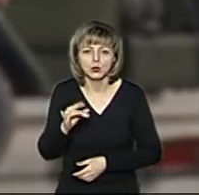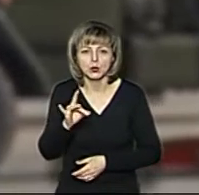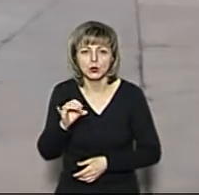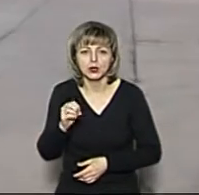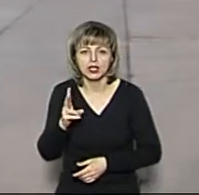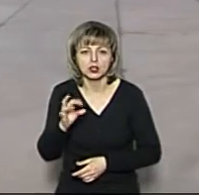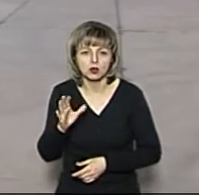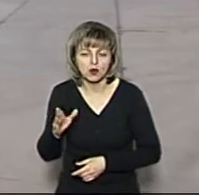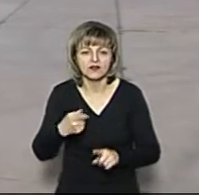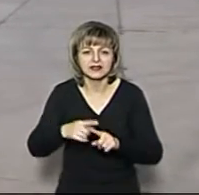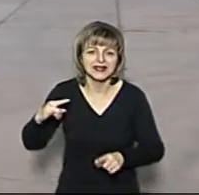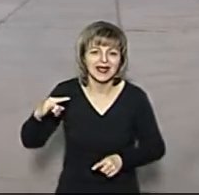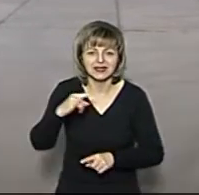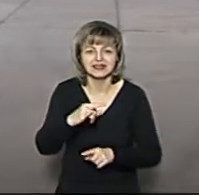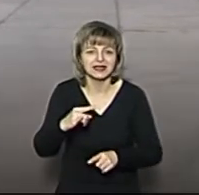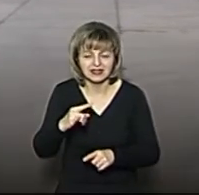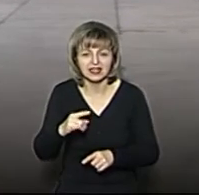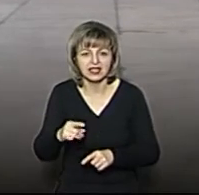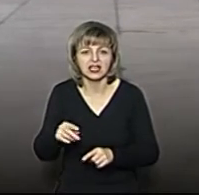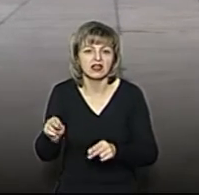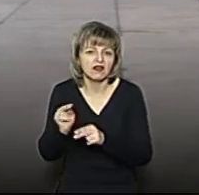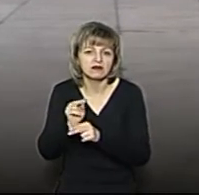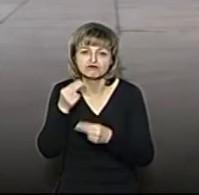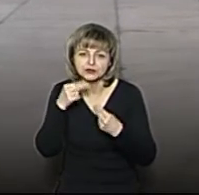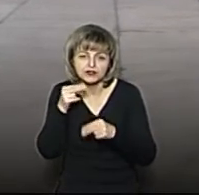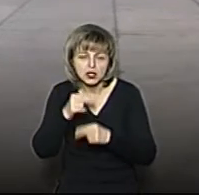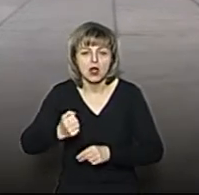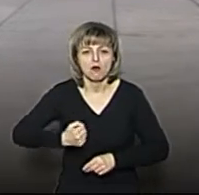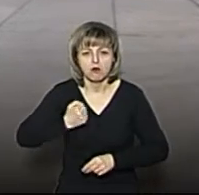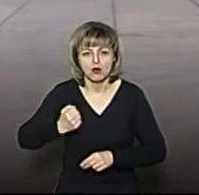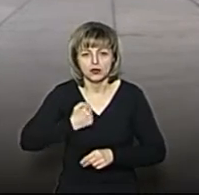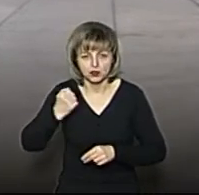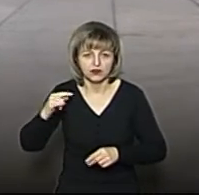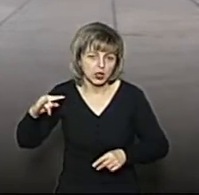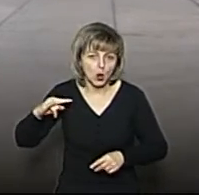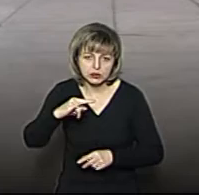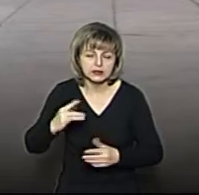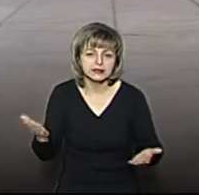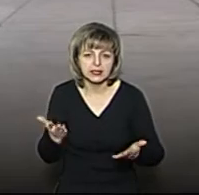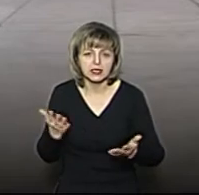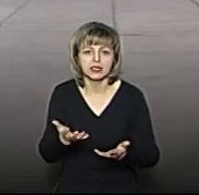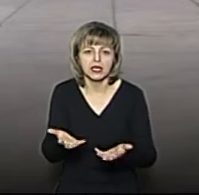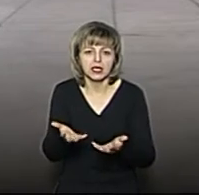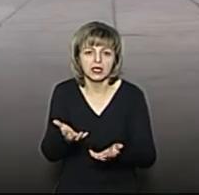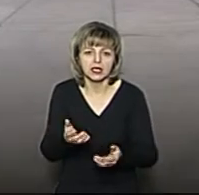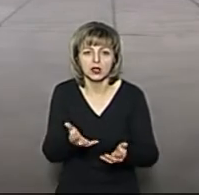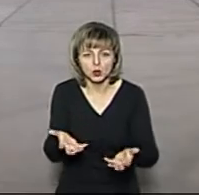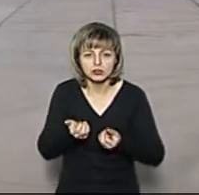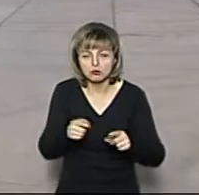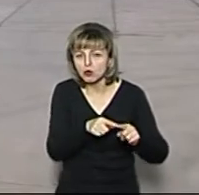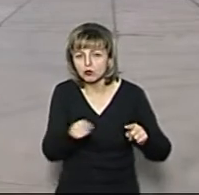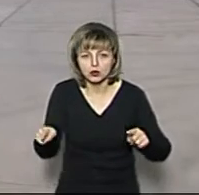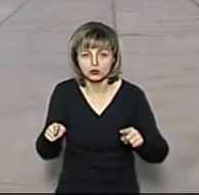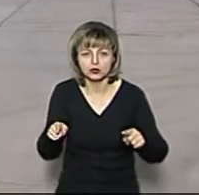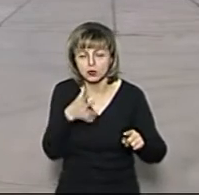Ці літаки, на яких зараз літають, це відновлені, модернізовані бойові одиниці, які надходили протягом